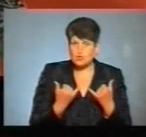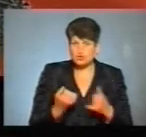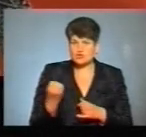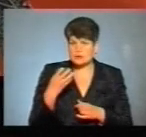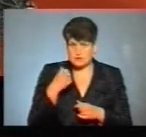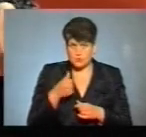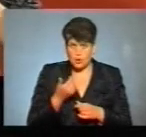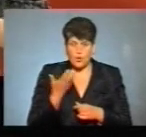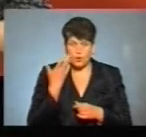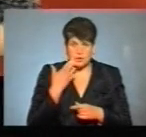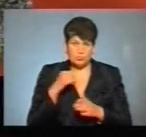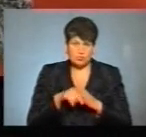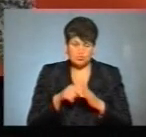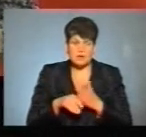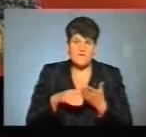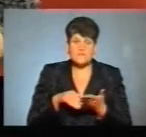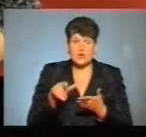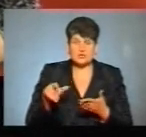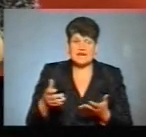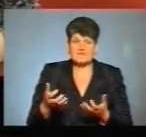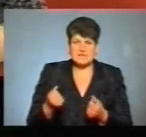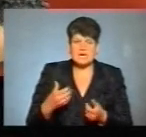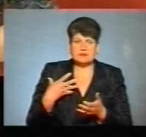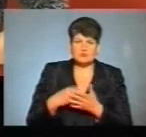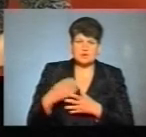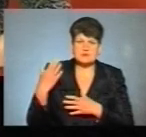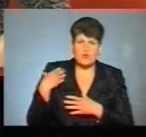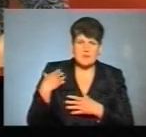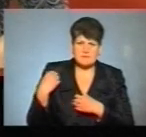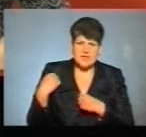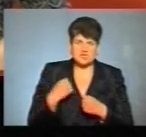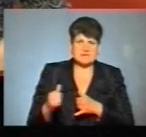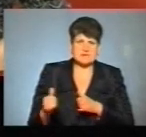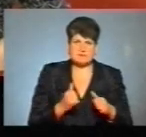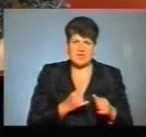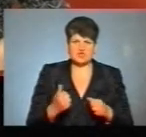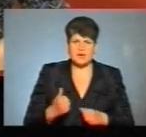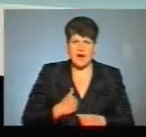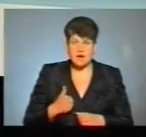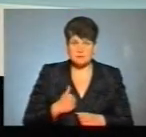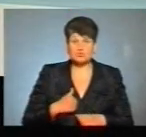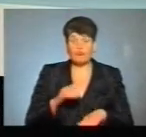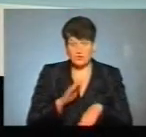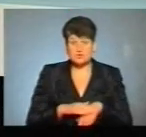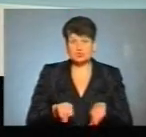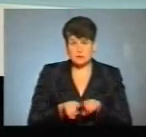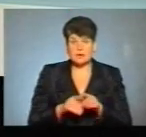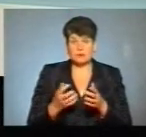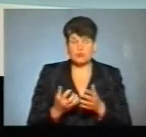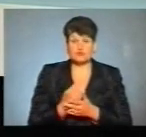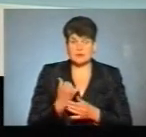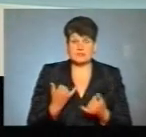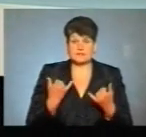із 14-м роком, коли, по суті, волонтери взяли на свої плечі забезпечення армії нашої? Ну, воно зараз так фактично і виходить. Тобто,